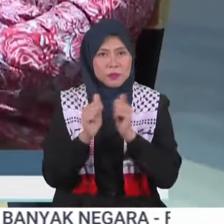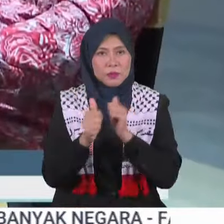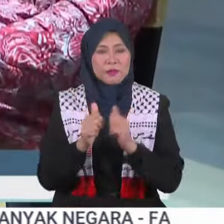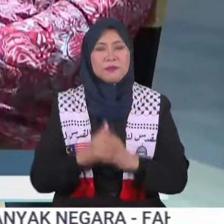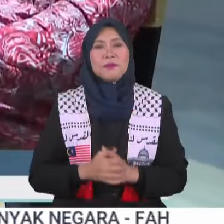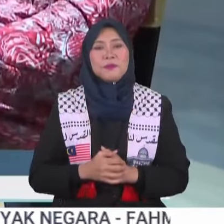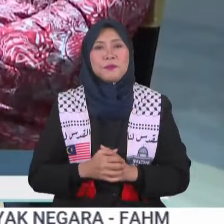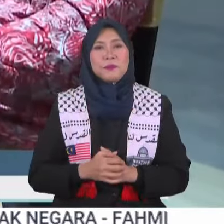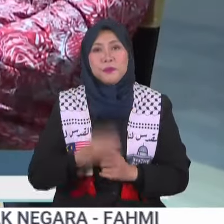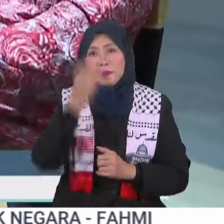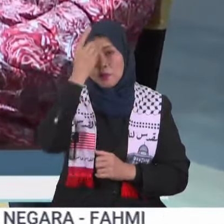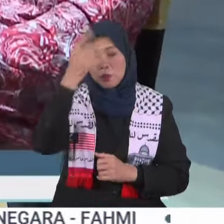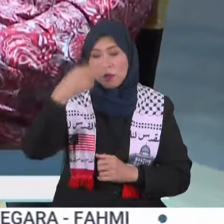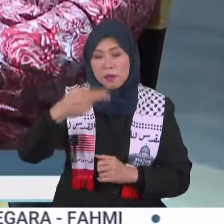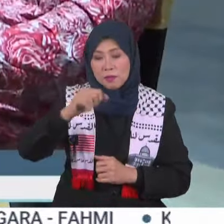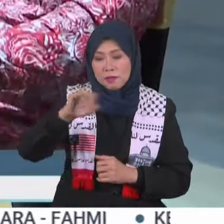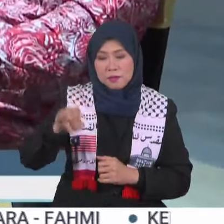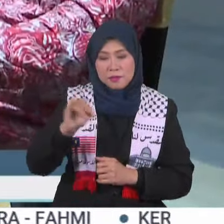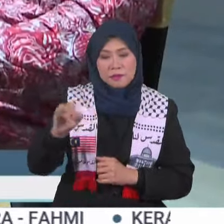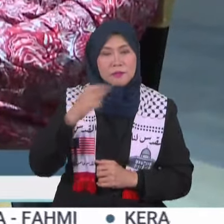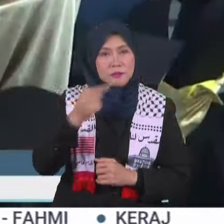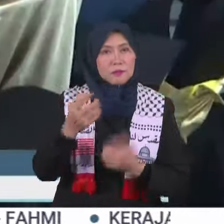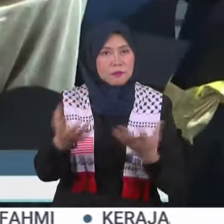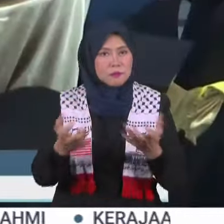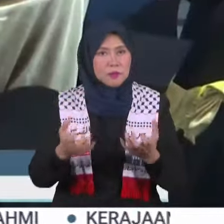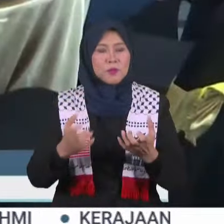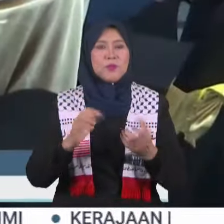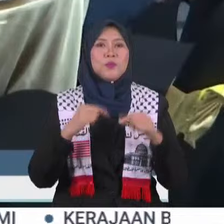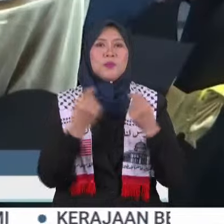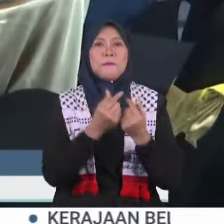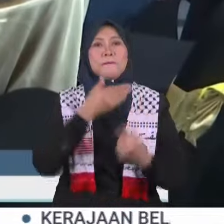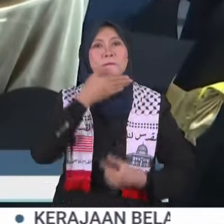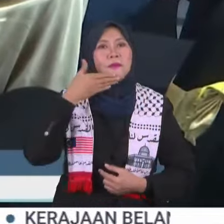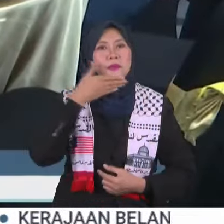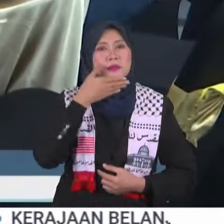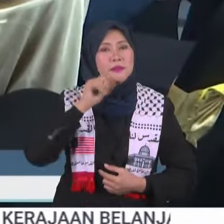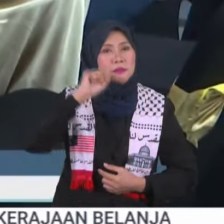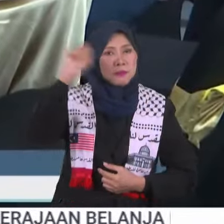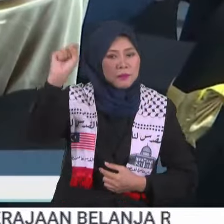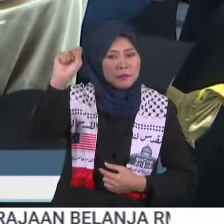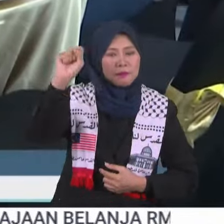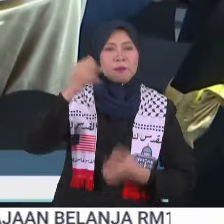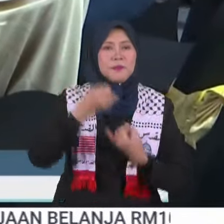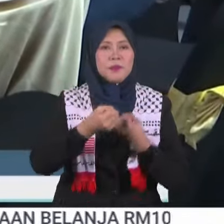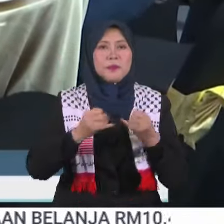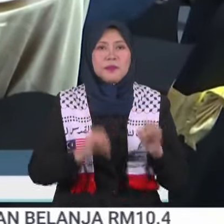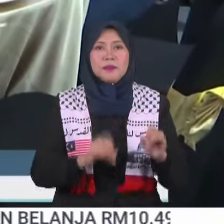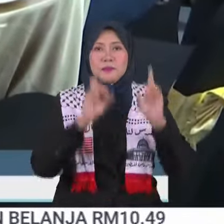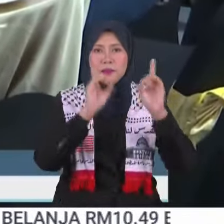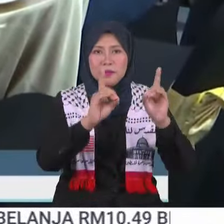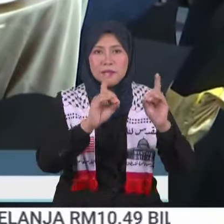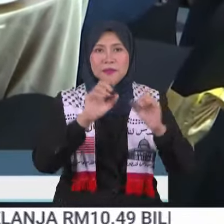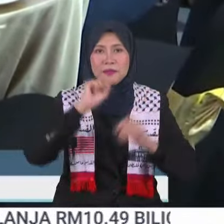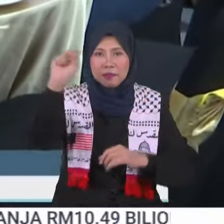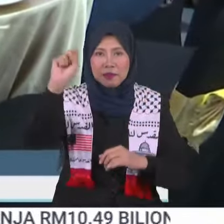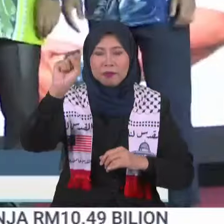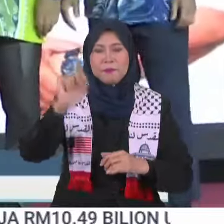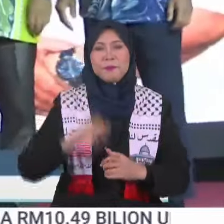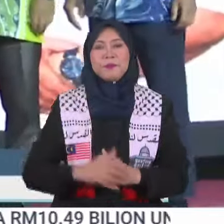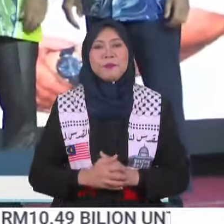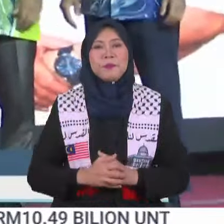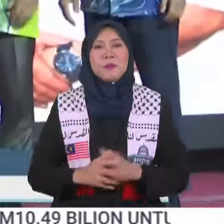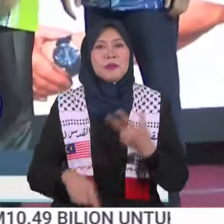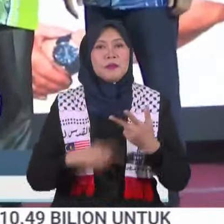program ini, Datuk Haji Ji mahu program anjuran Majlis Belia Sabah MBS, Jabatan Pendidikan Negeri Sabah